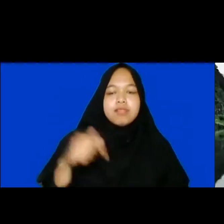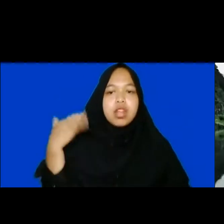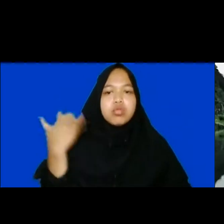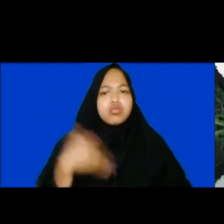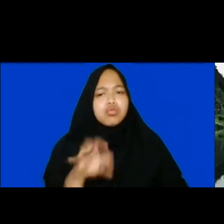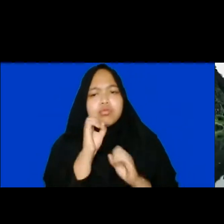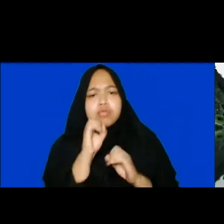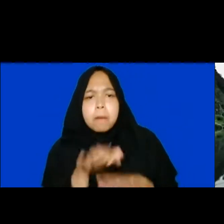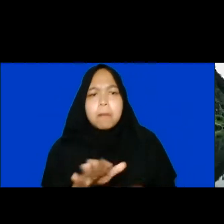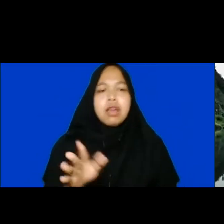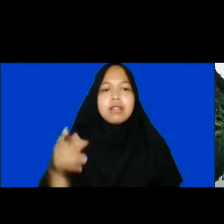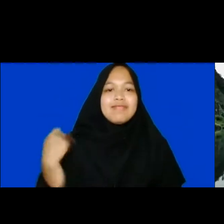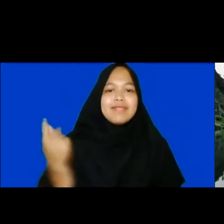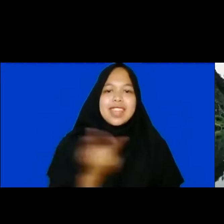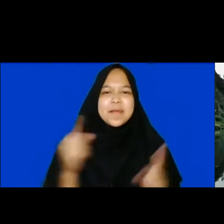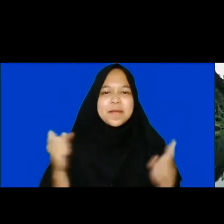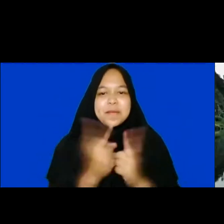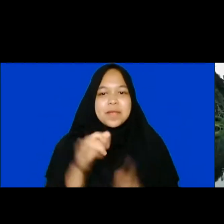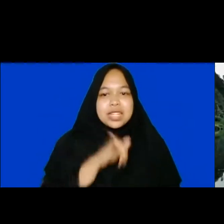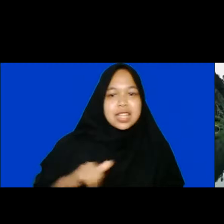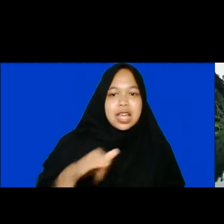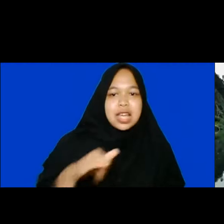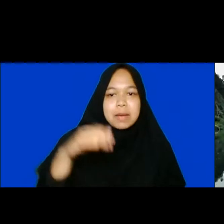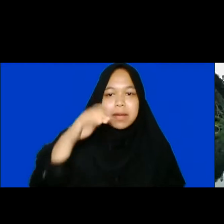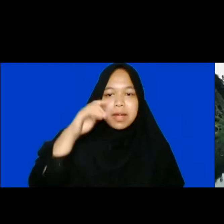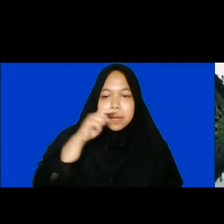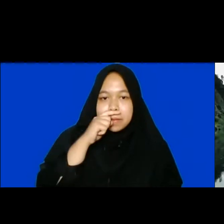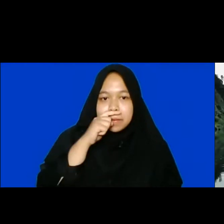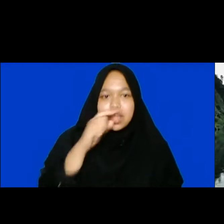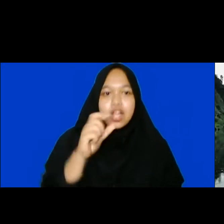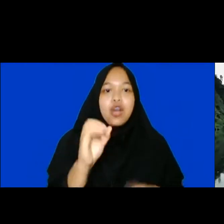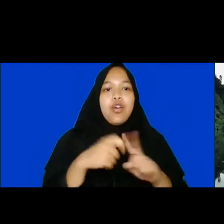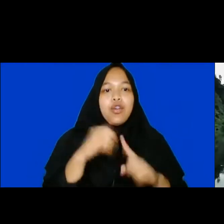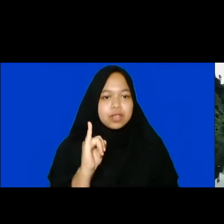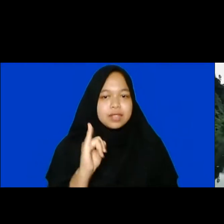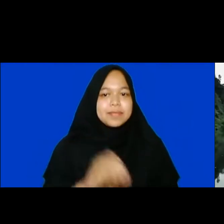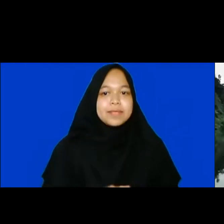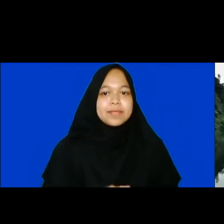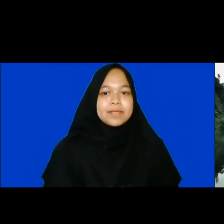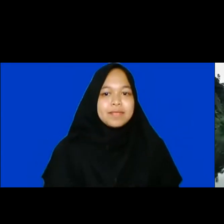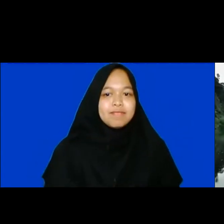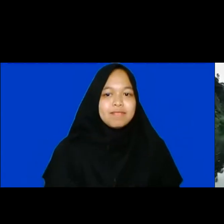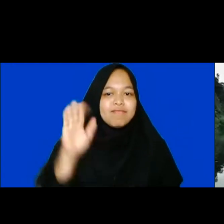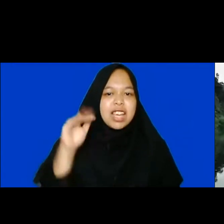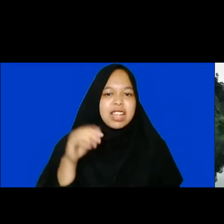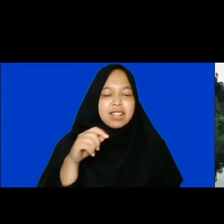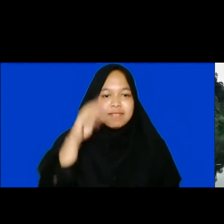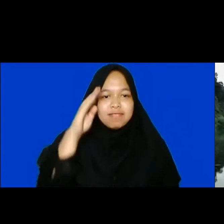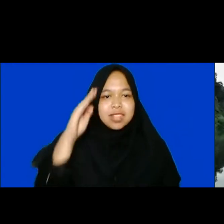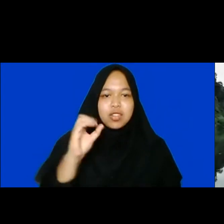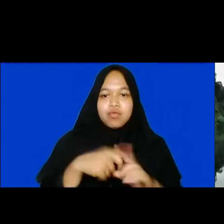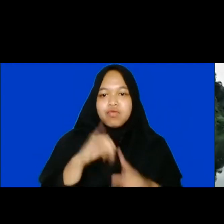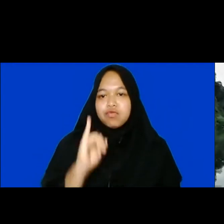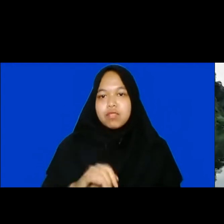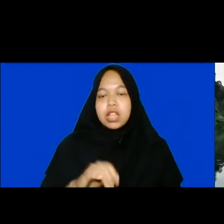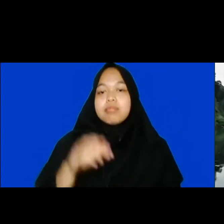akan dibersamai dengan Mas Oki Raimonta, atau bisa biasa dipanggil Mas Kirei. Nah, sebelum kita mulai di